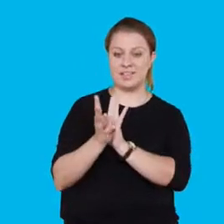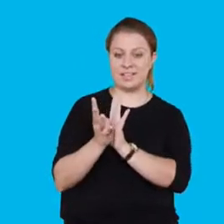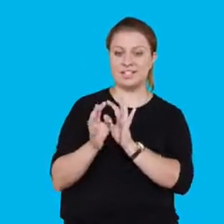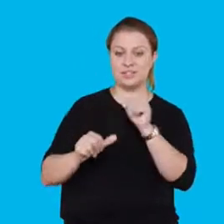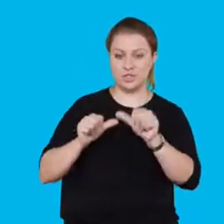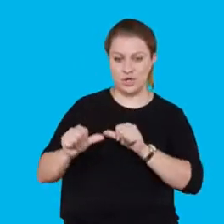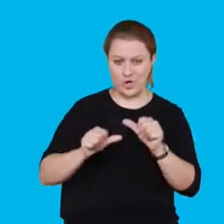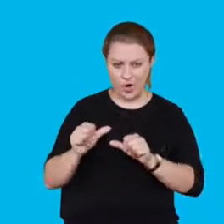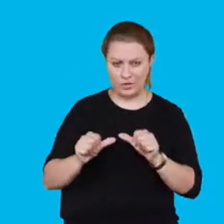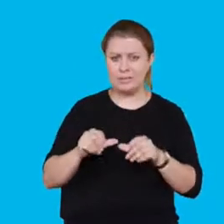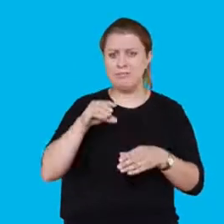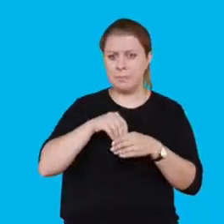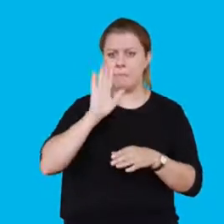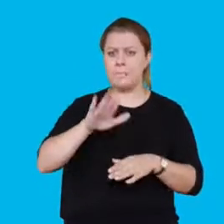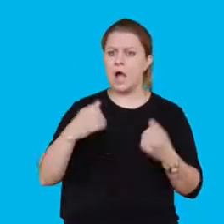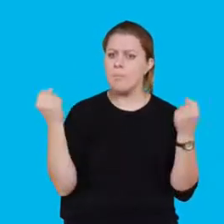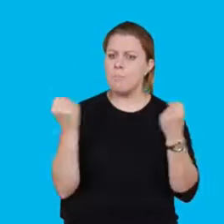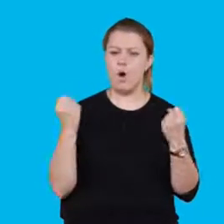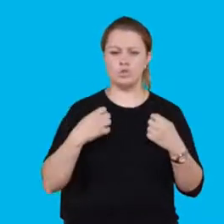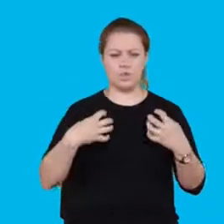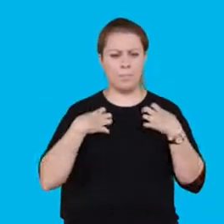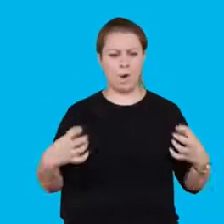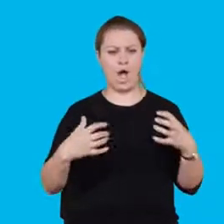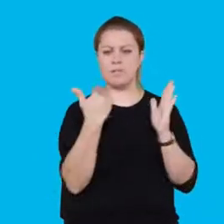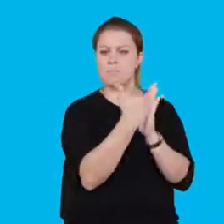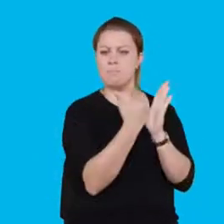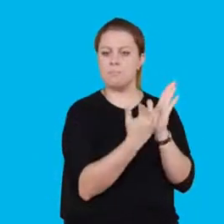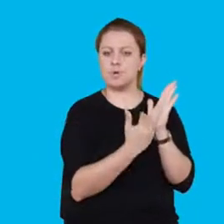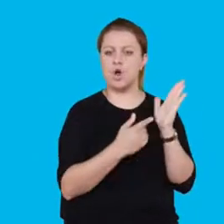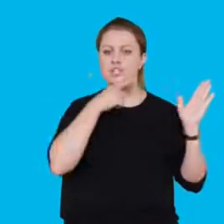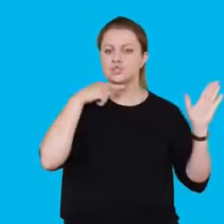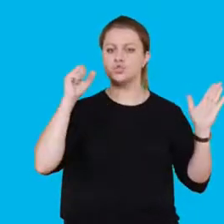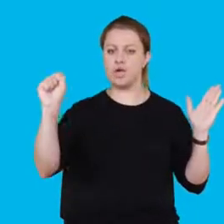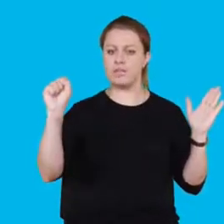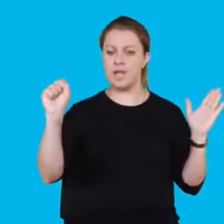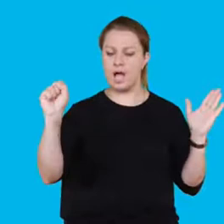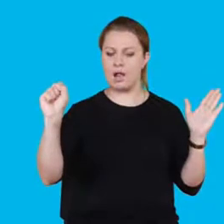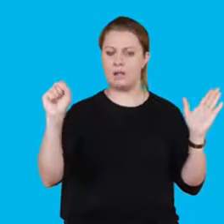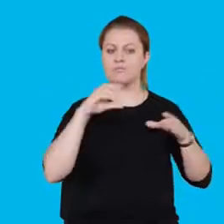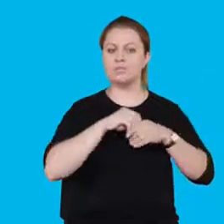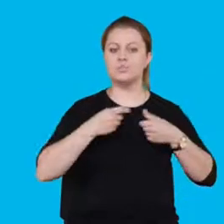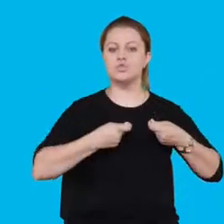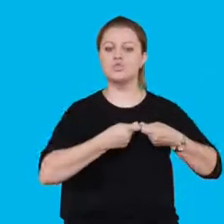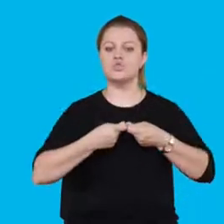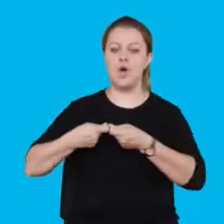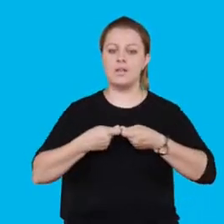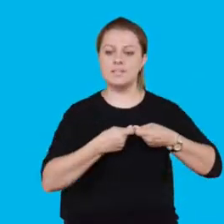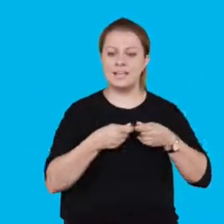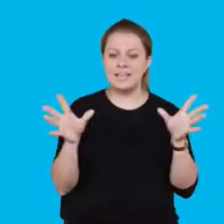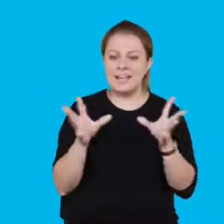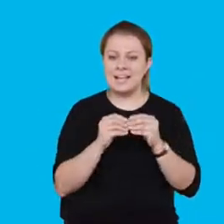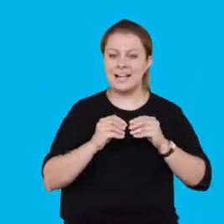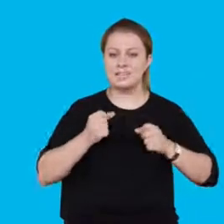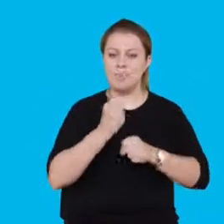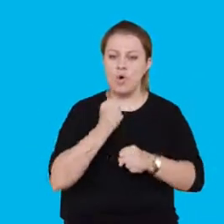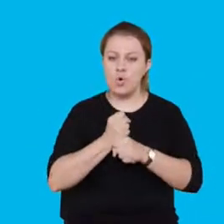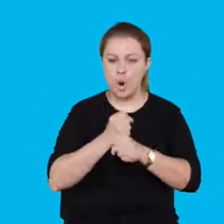oczywiście mają bogaty program socjalny, bogaty program współrządzenia przez robotników